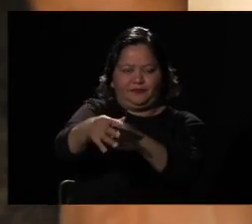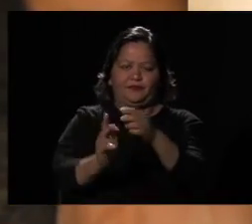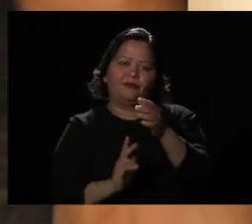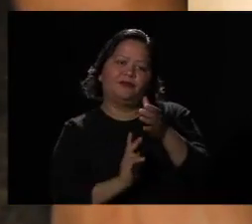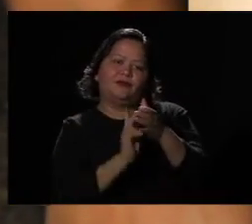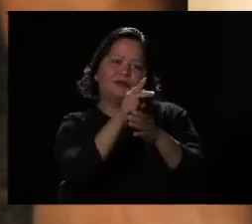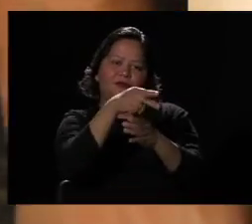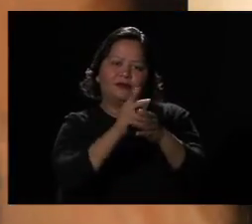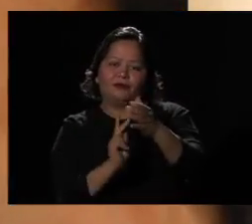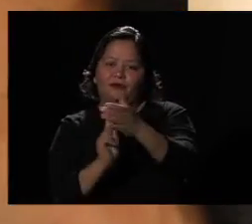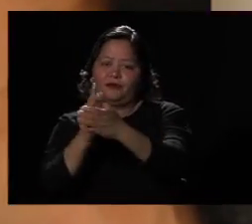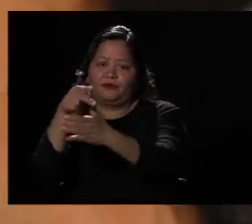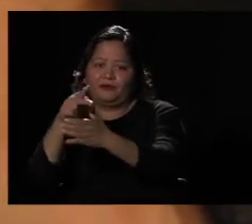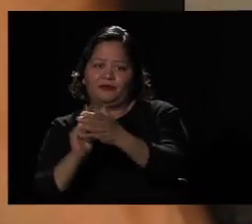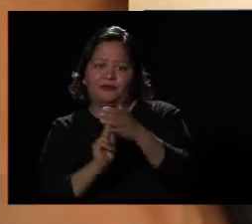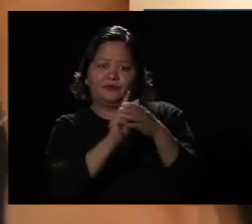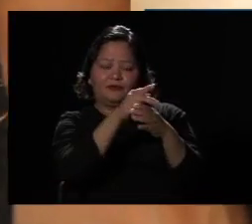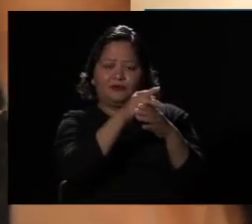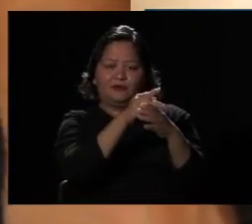foot